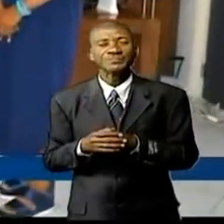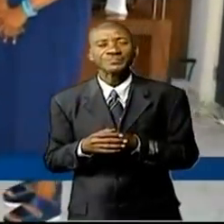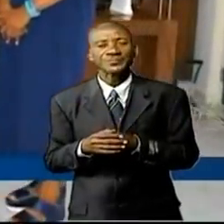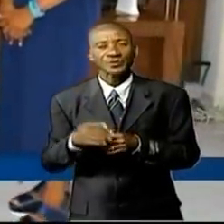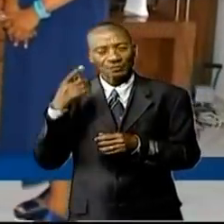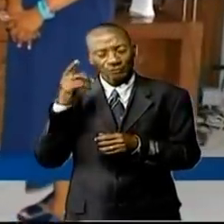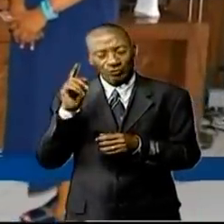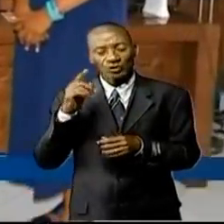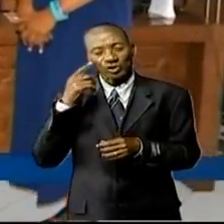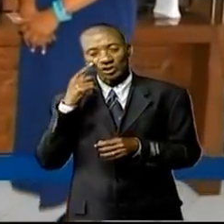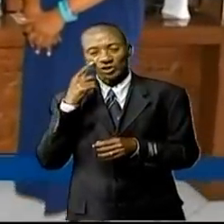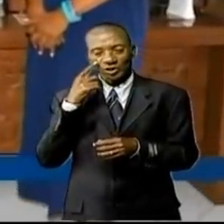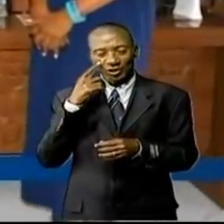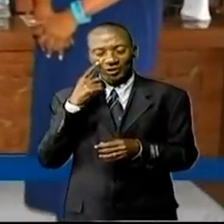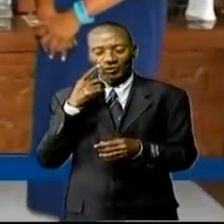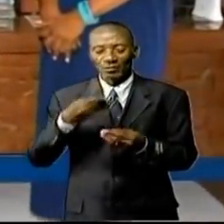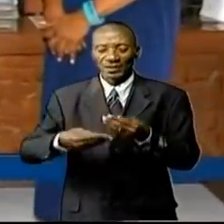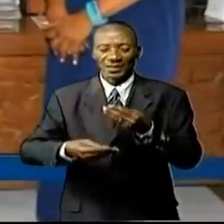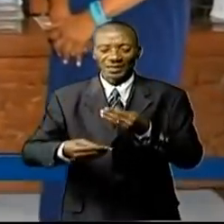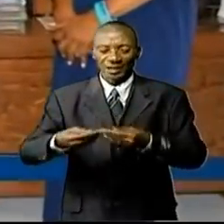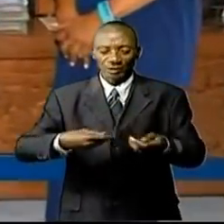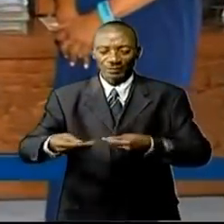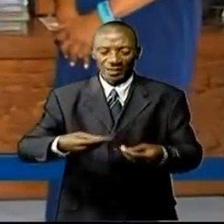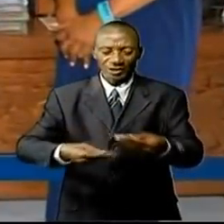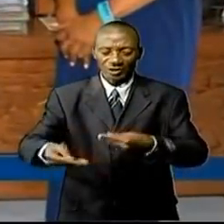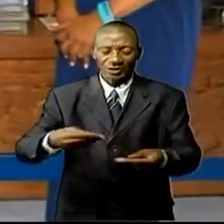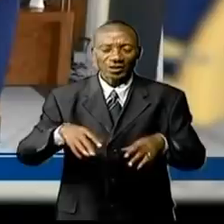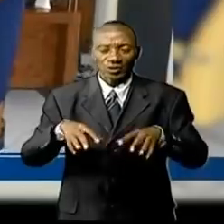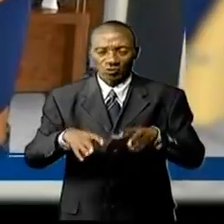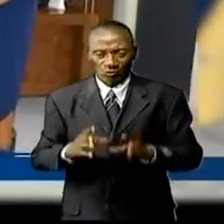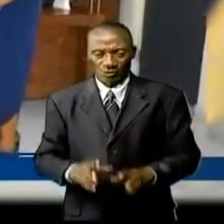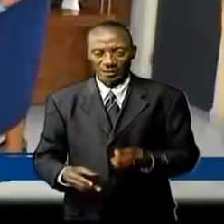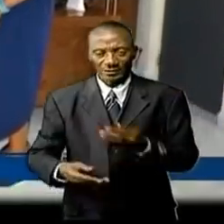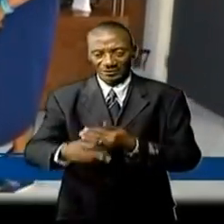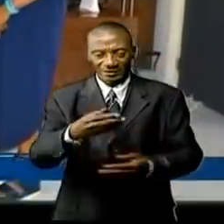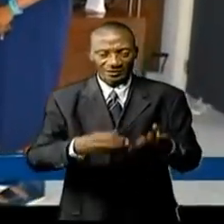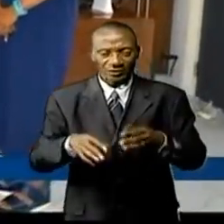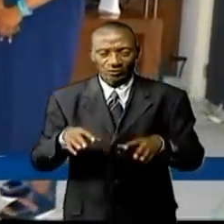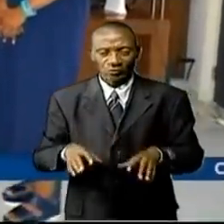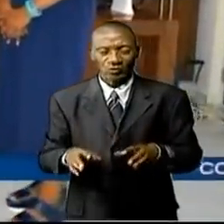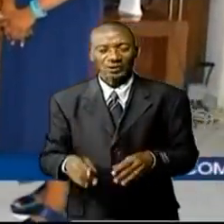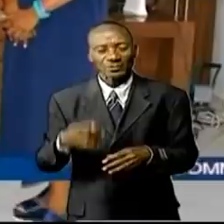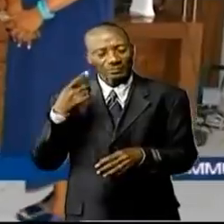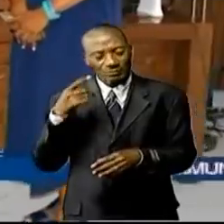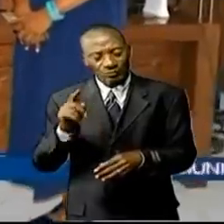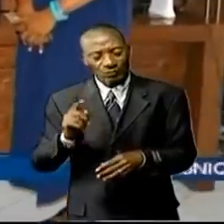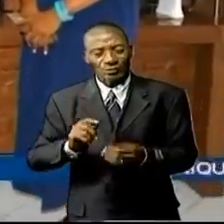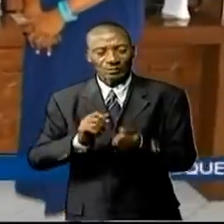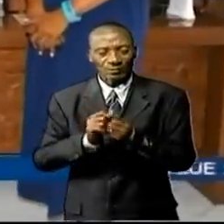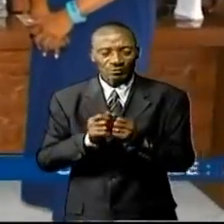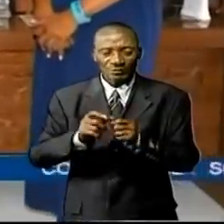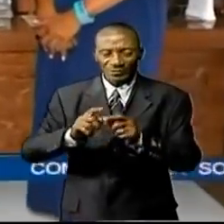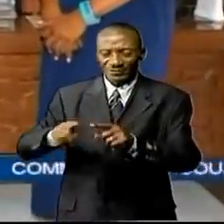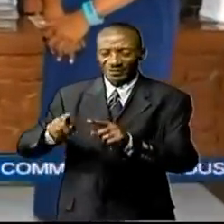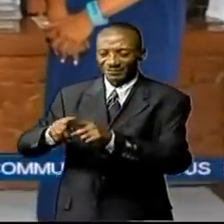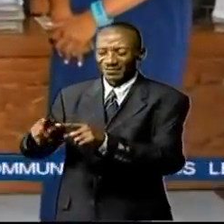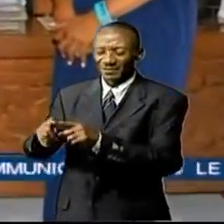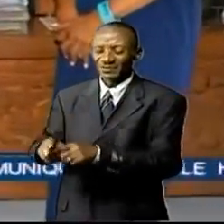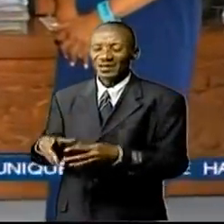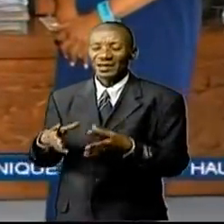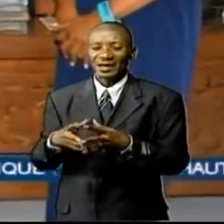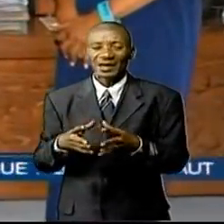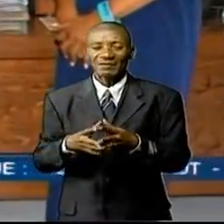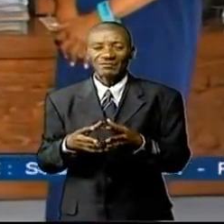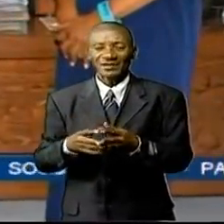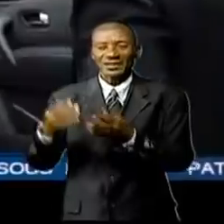marché congolais qui regorge d'un énorme potentiel dans différents secteurs auprès des entrepreneurs et détenteurs de